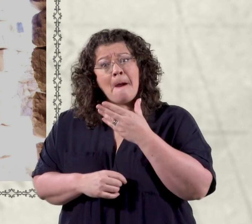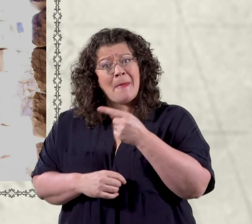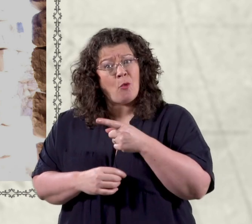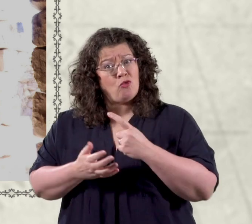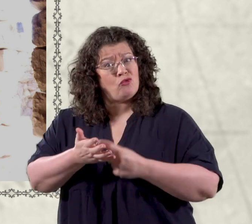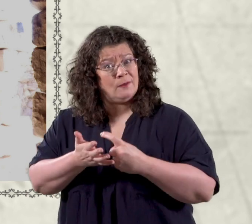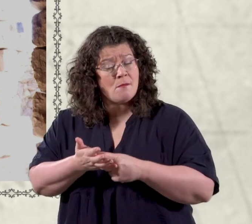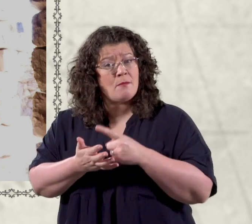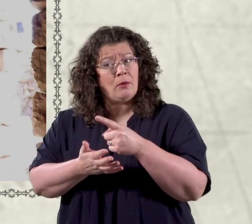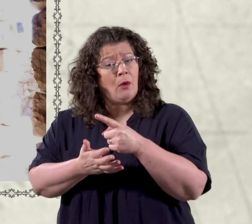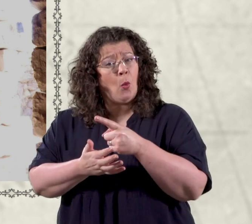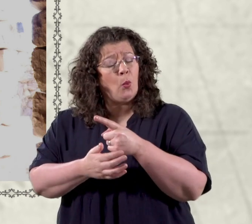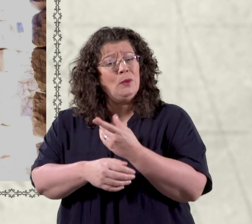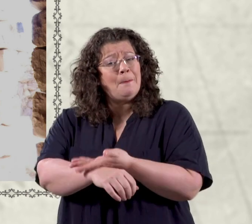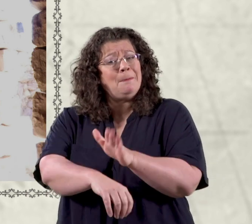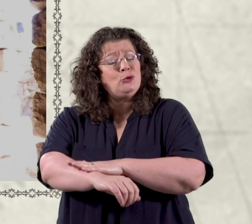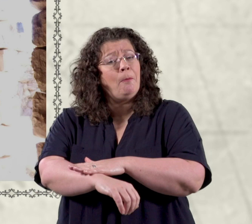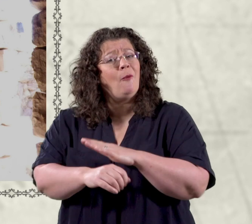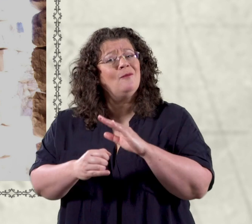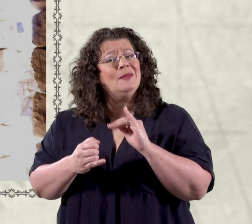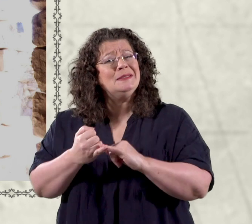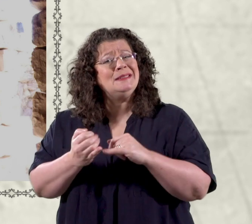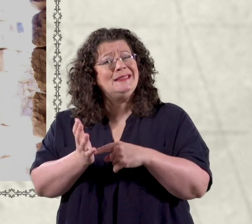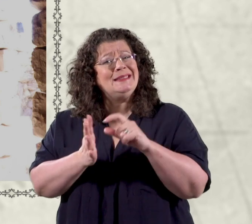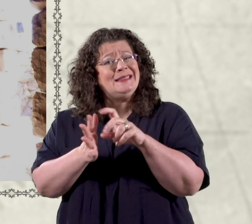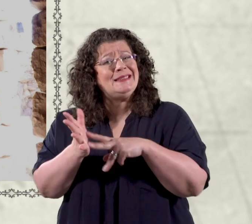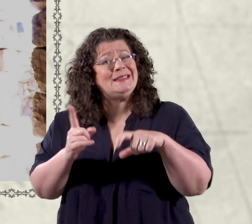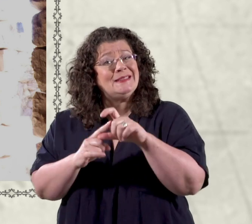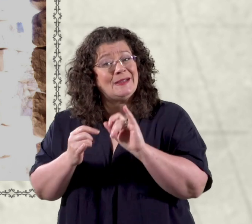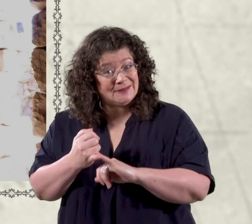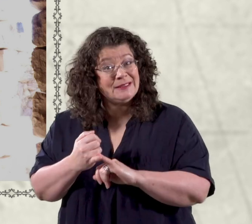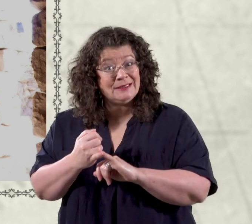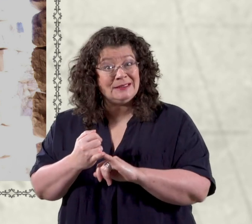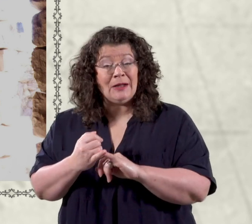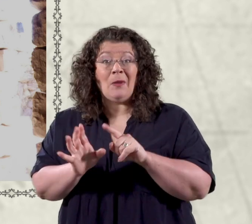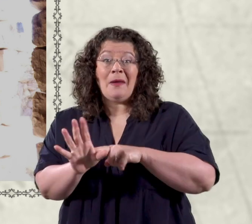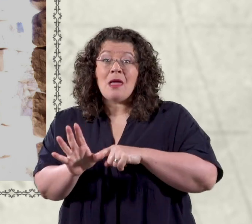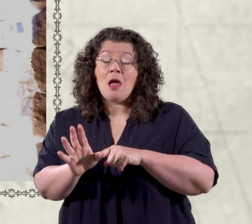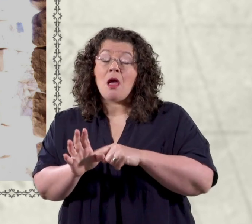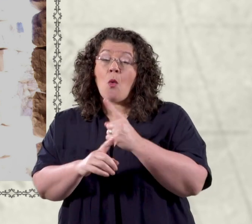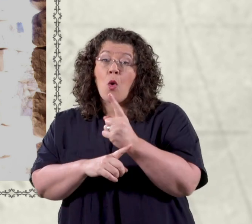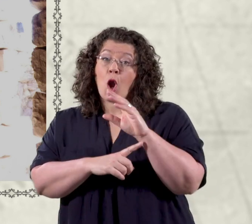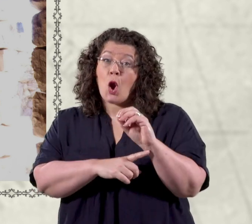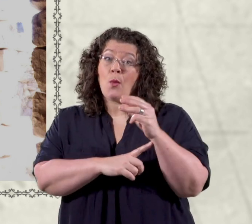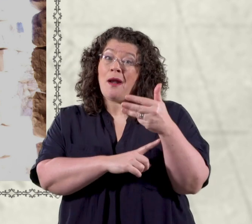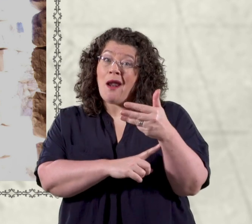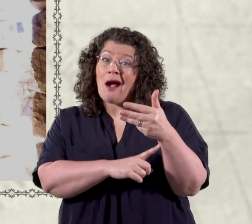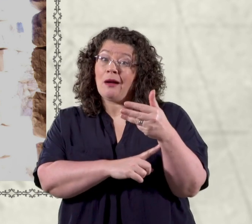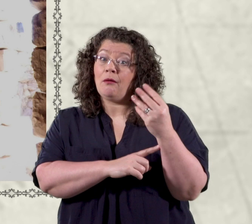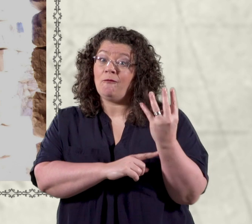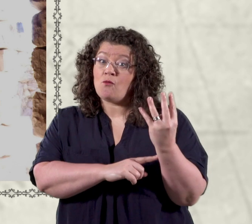flwyddyn 1094, roedd rhygyfarch Apsilian yn esgob ar dŷ Ddewi. A